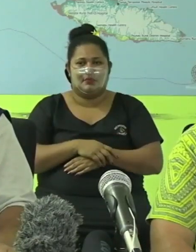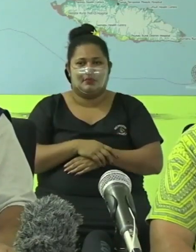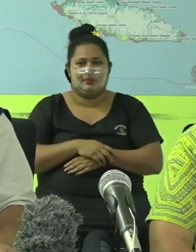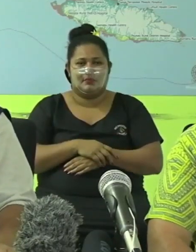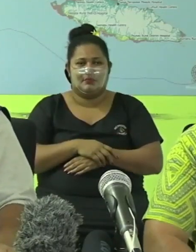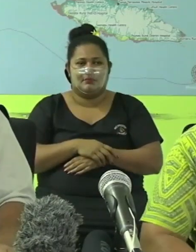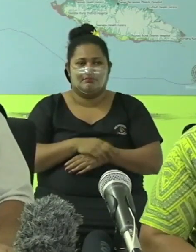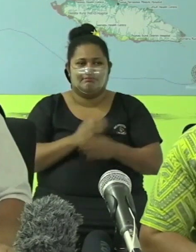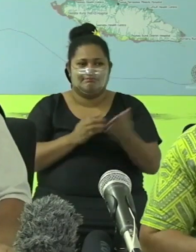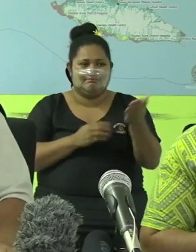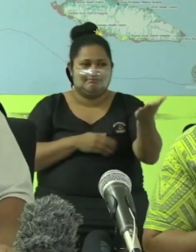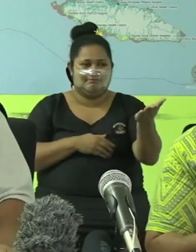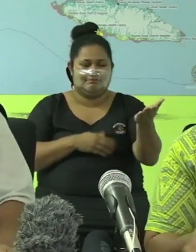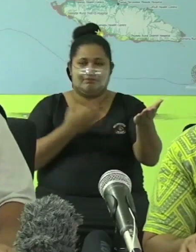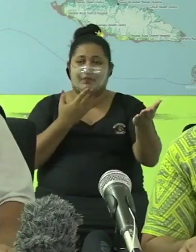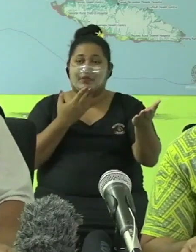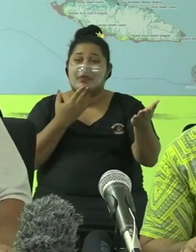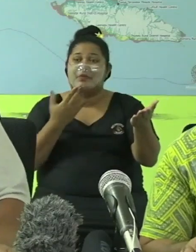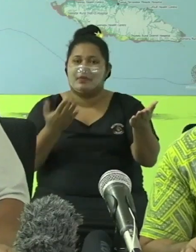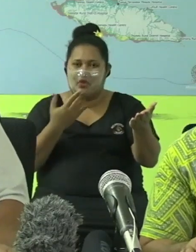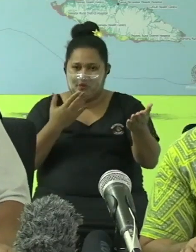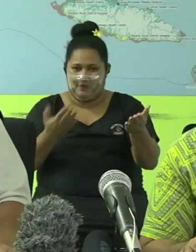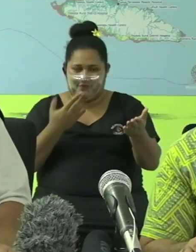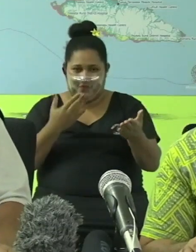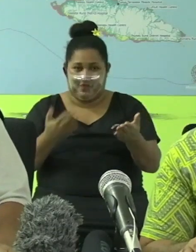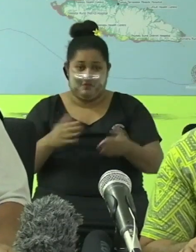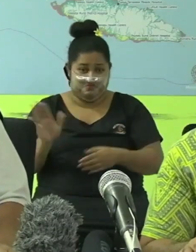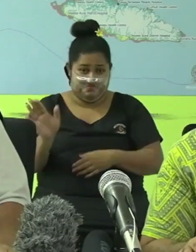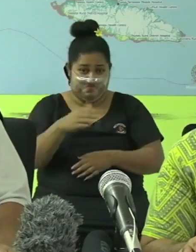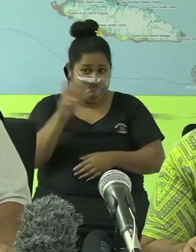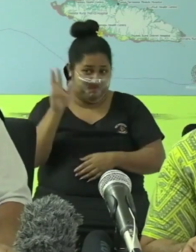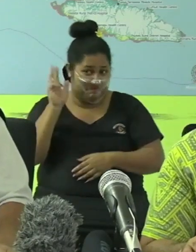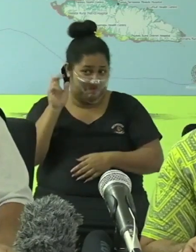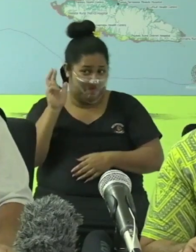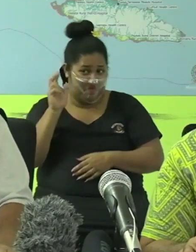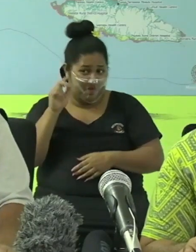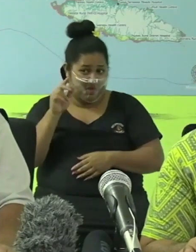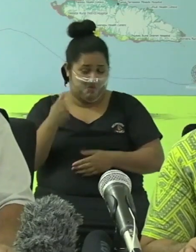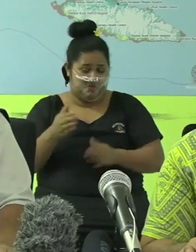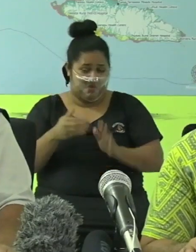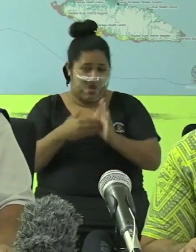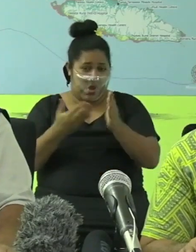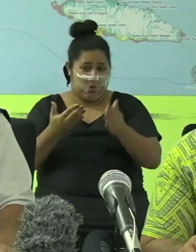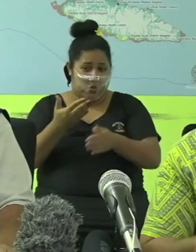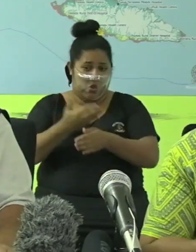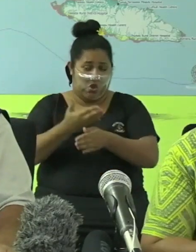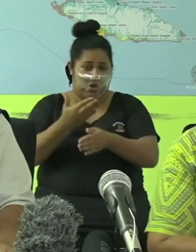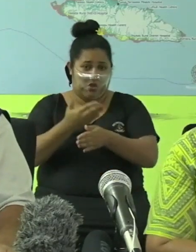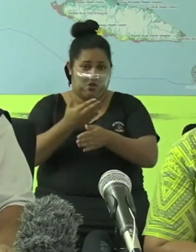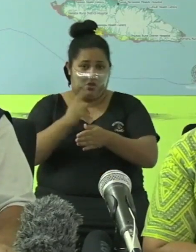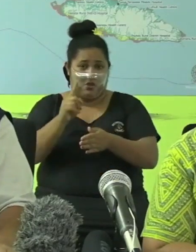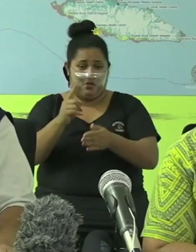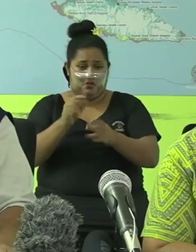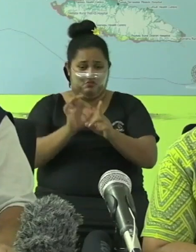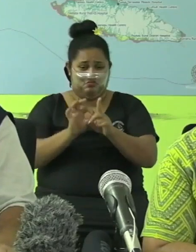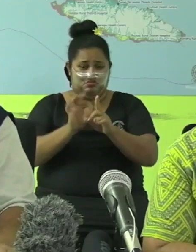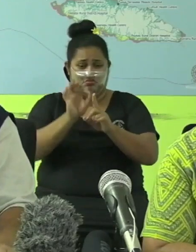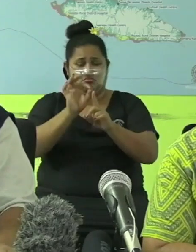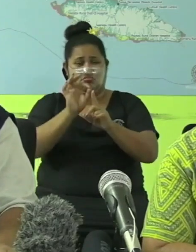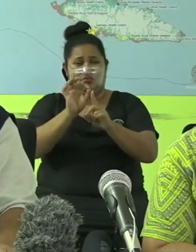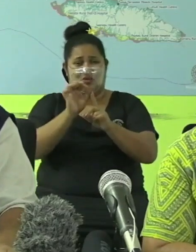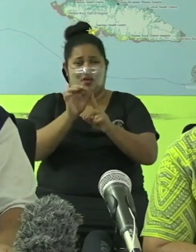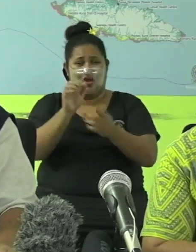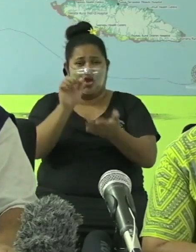Ia, whaamaro whaafutai, whaafonga mai si o tātou Atunuu le tulaga o iai ma le sitia o tātou o